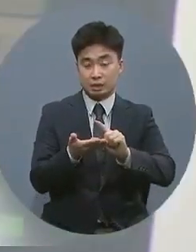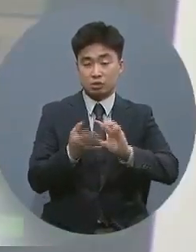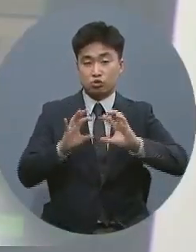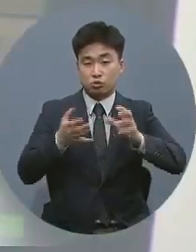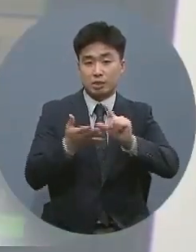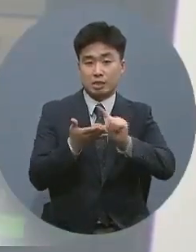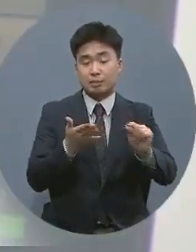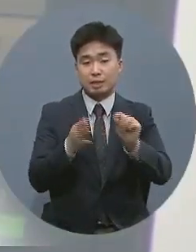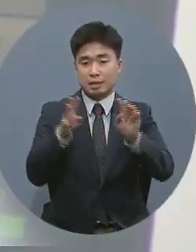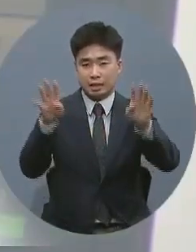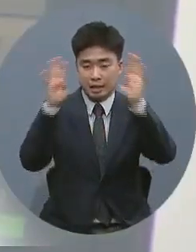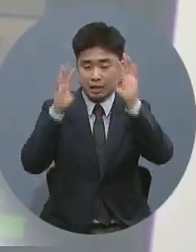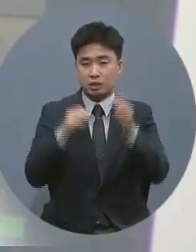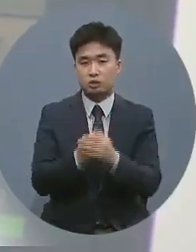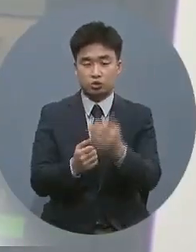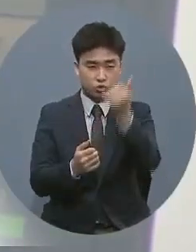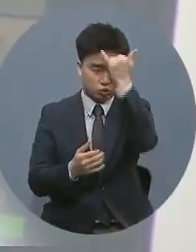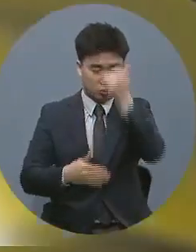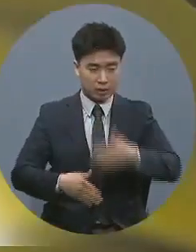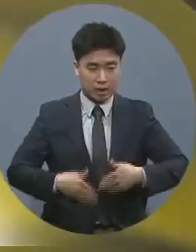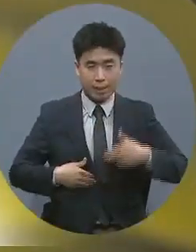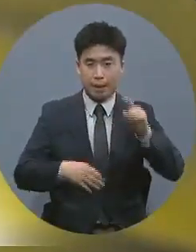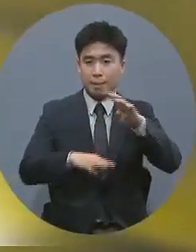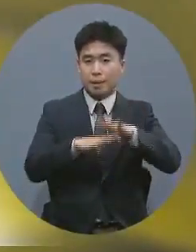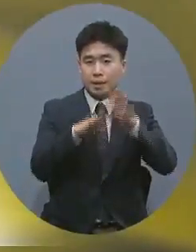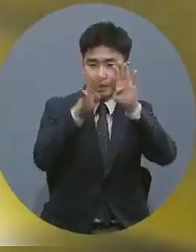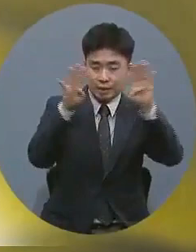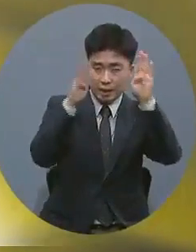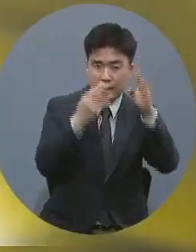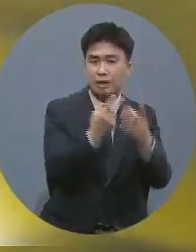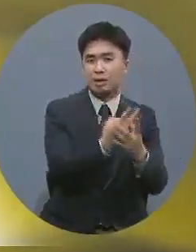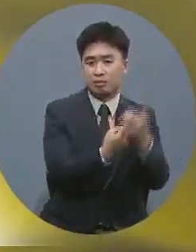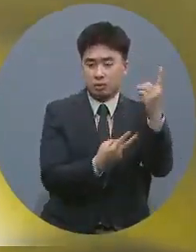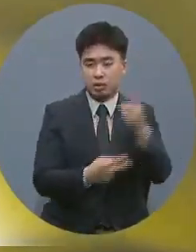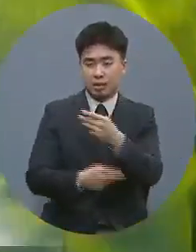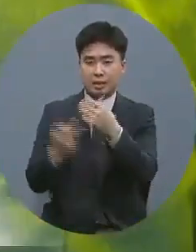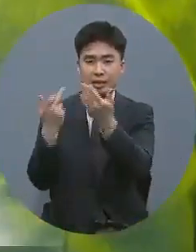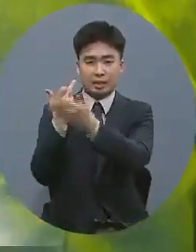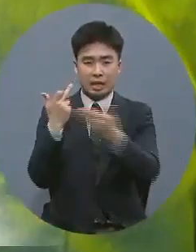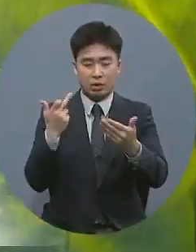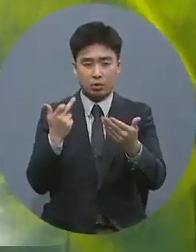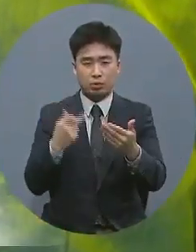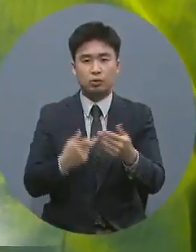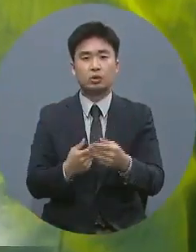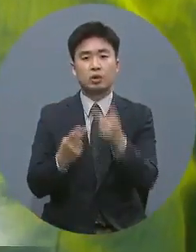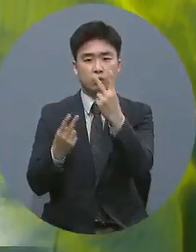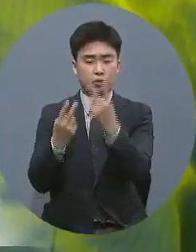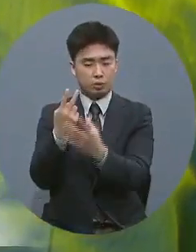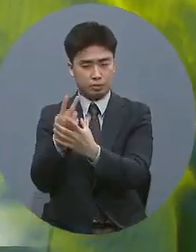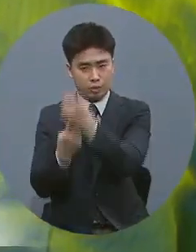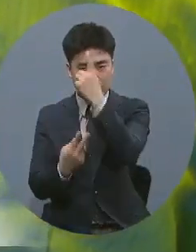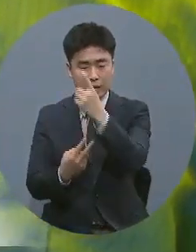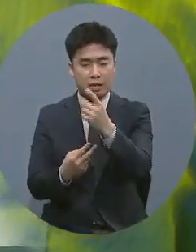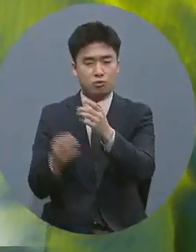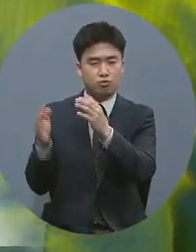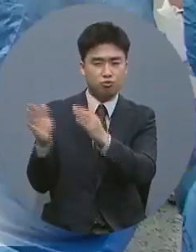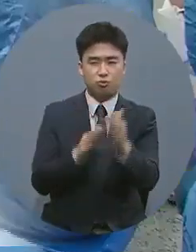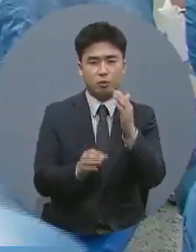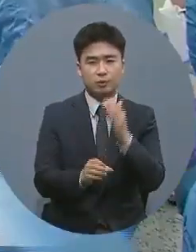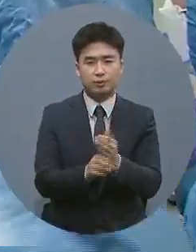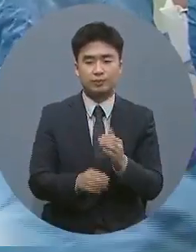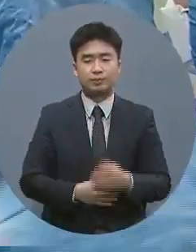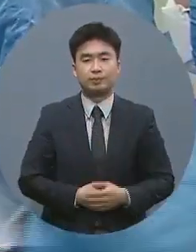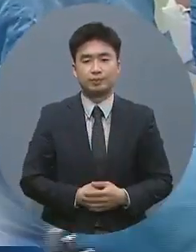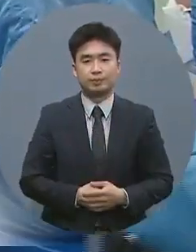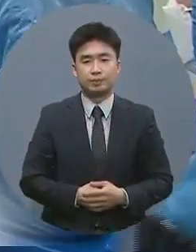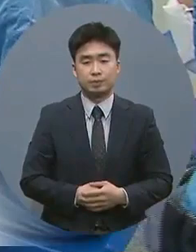들기 위해 대전에서는 충남대와 한밭대가, 강원도에서는 강원대와 강릉 원주대가 각각 통폐합 논의에 박차를 가하고